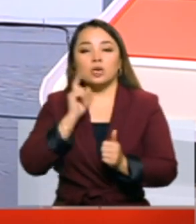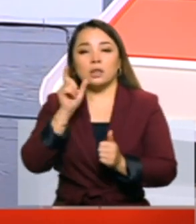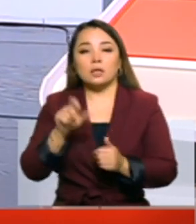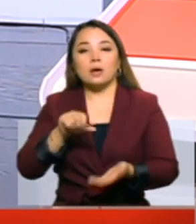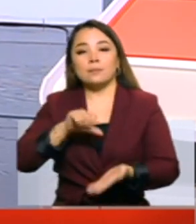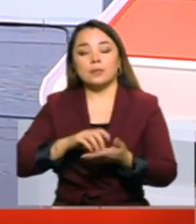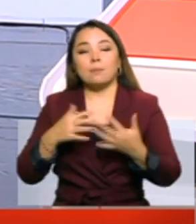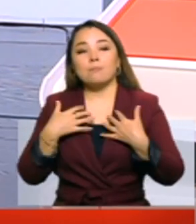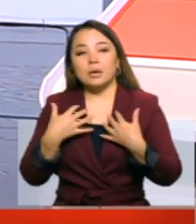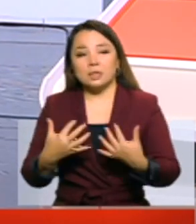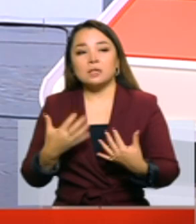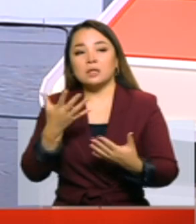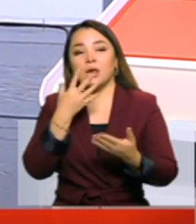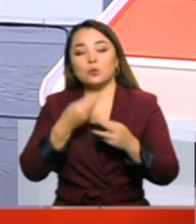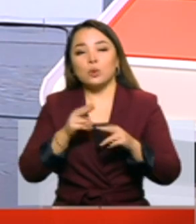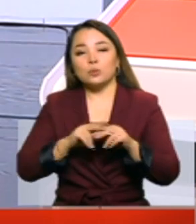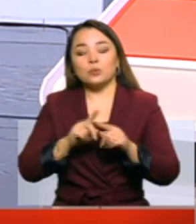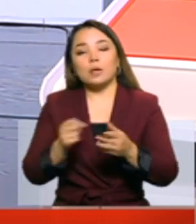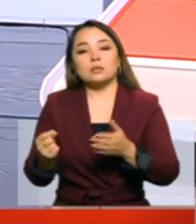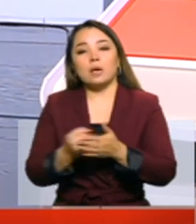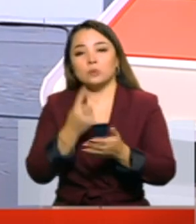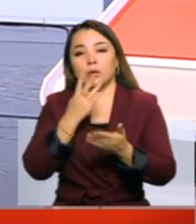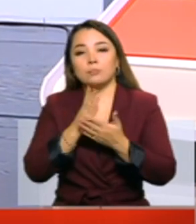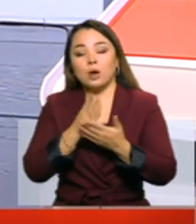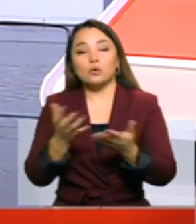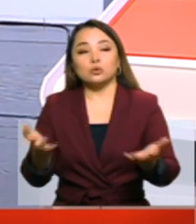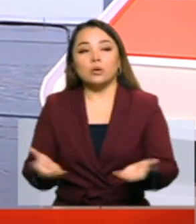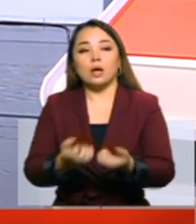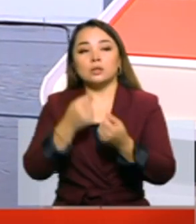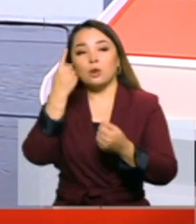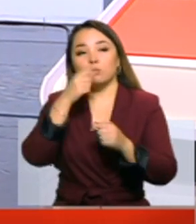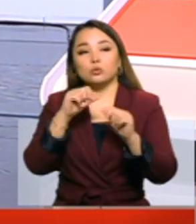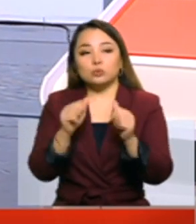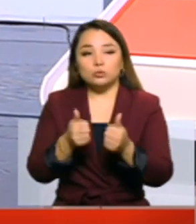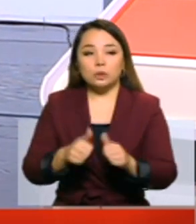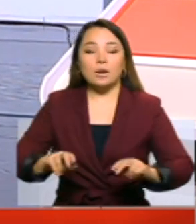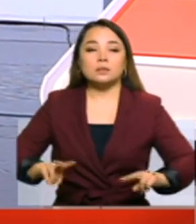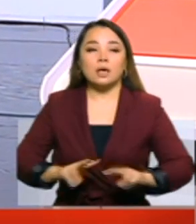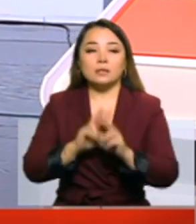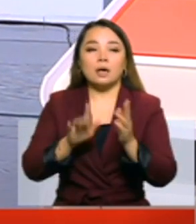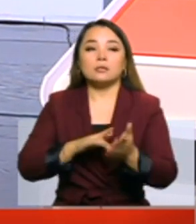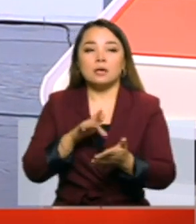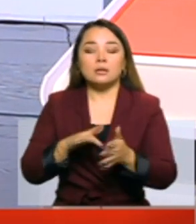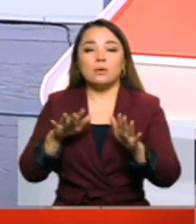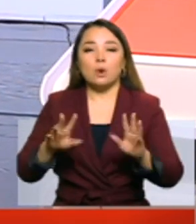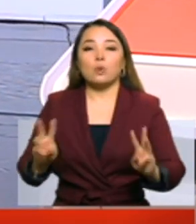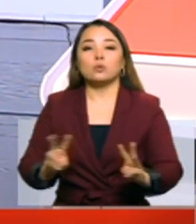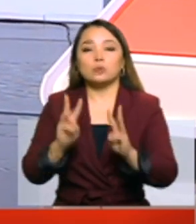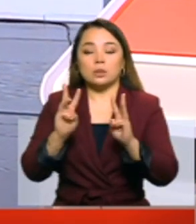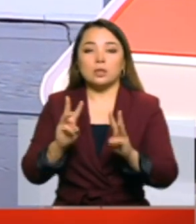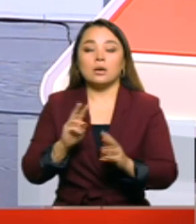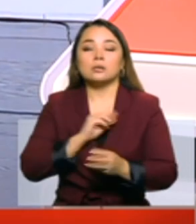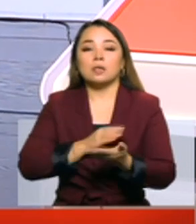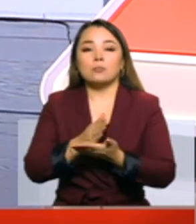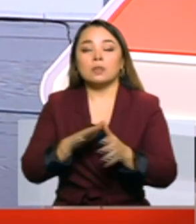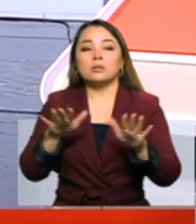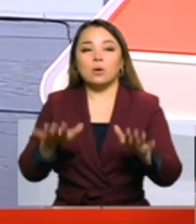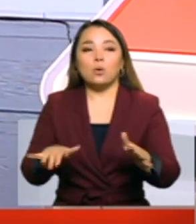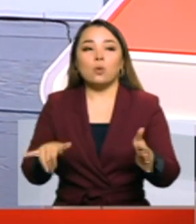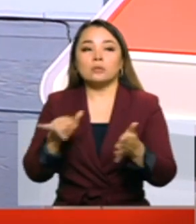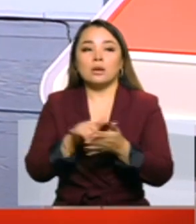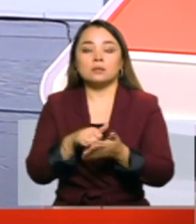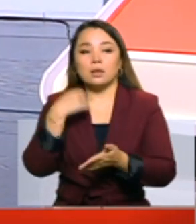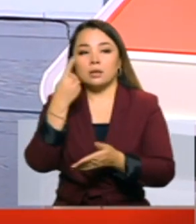батыр ерліктің асқар бегін көрсеткен еді. Құтқарушының мүсіні елордадағы өзі қызмет еткен өрт сөндіру бекетінің алдына